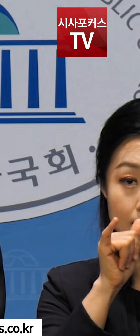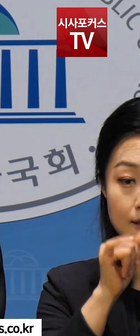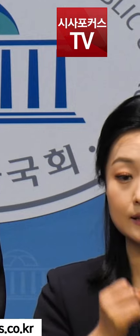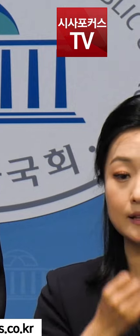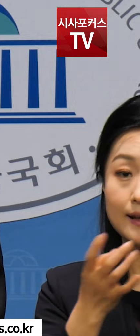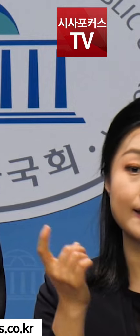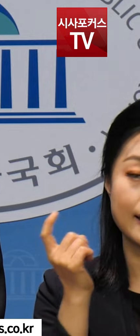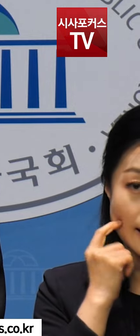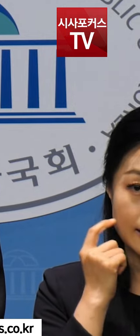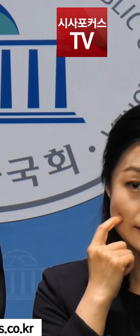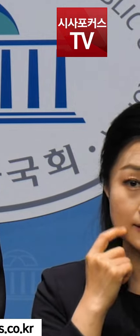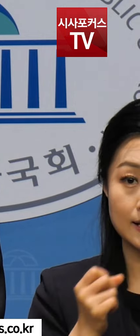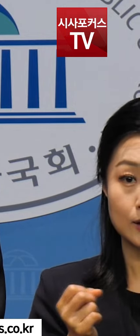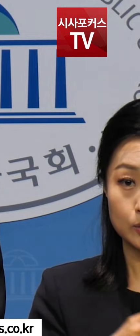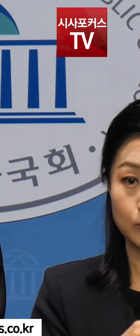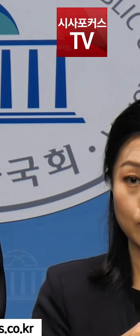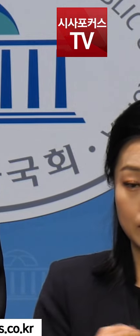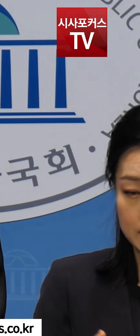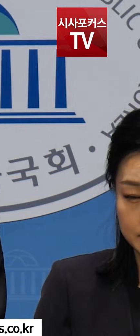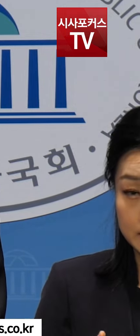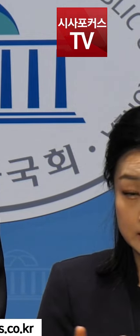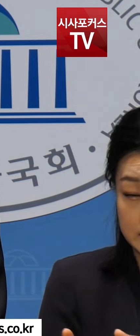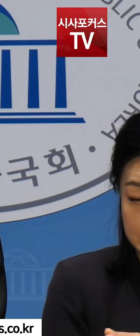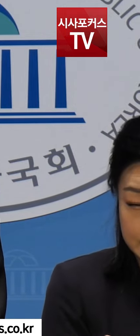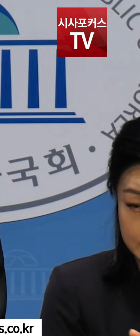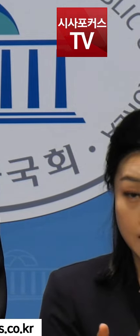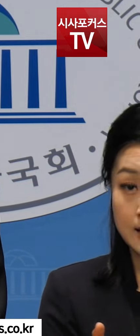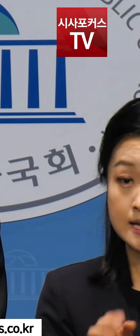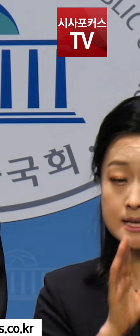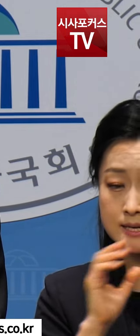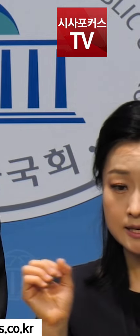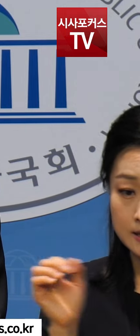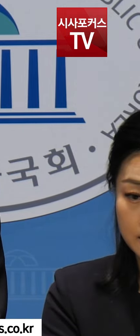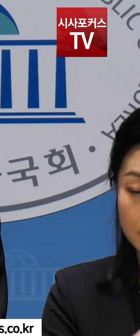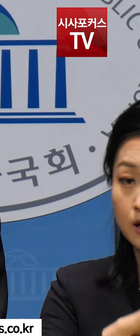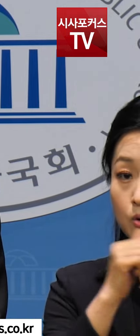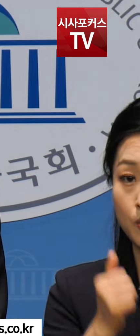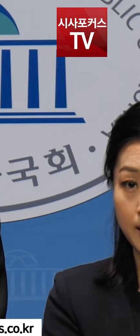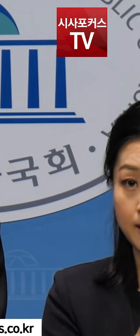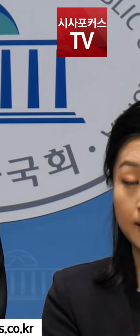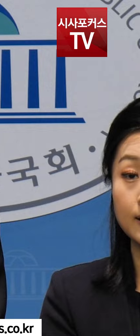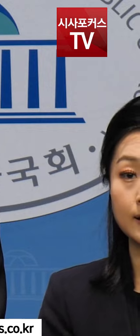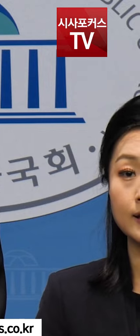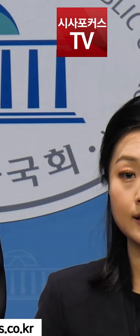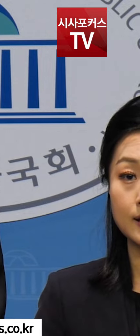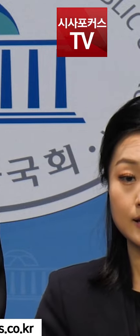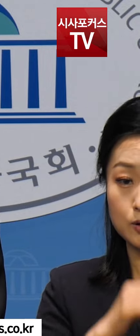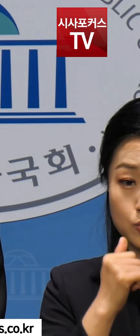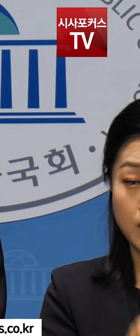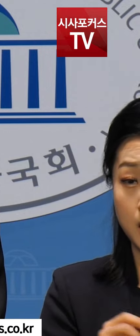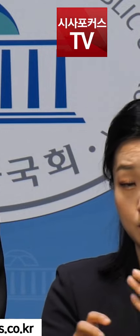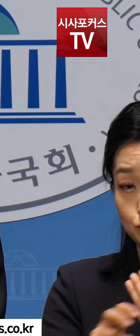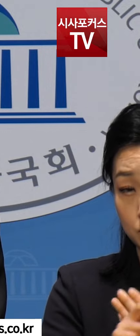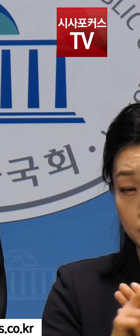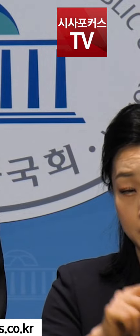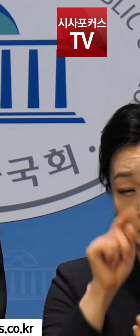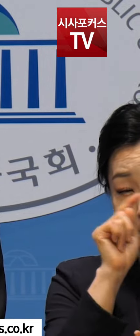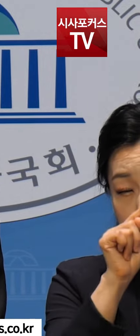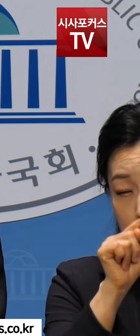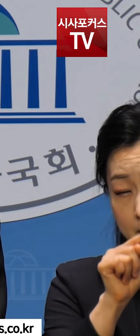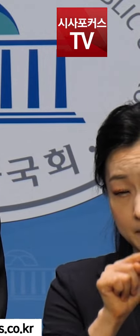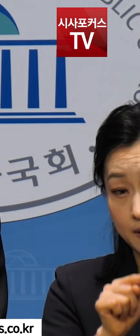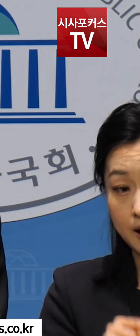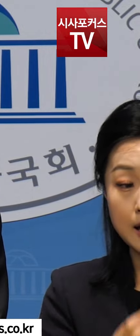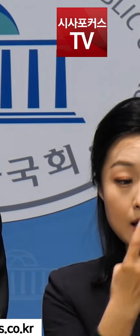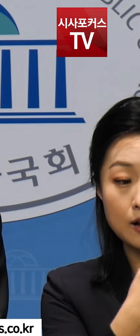단기간의 집중적인 면담과 유도신문으로 진실을 은폐하려 한 의혹 등 수많은 불법 행위들이